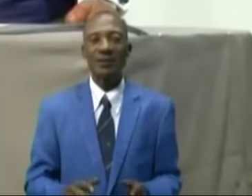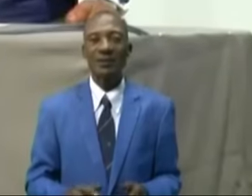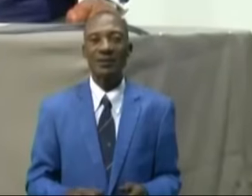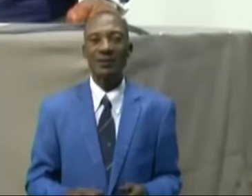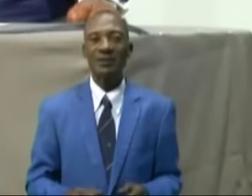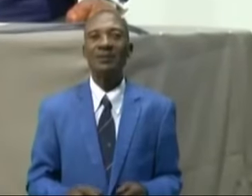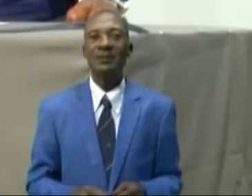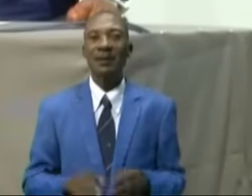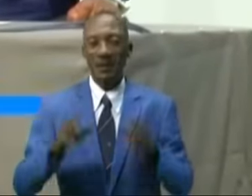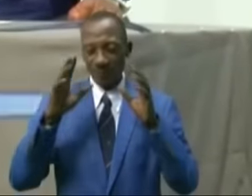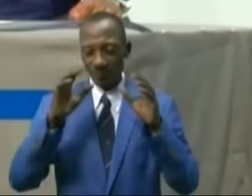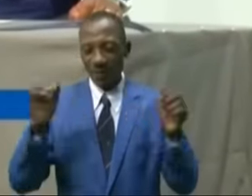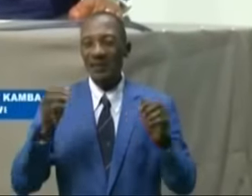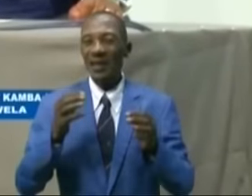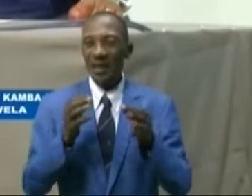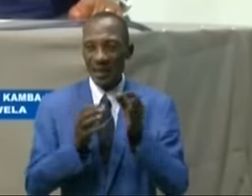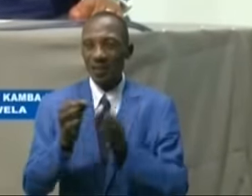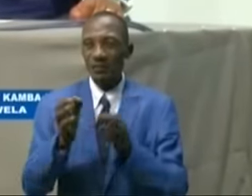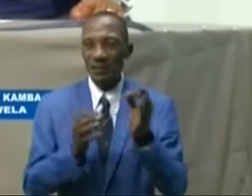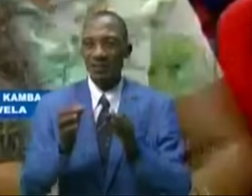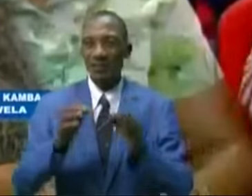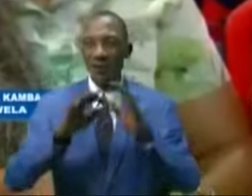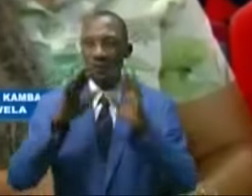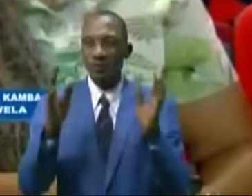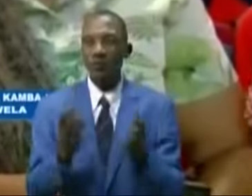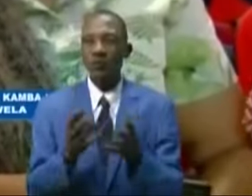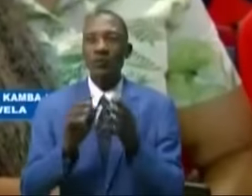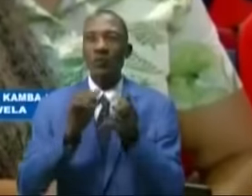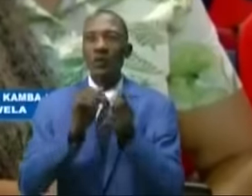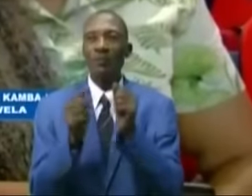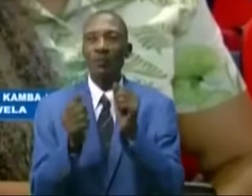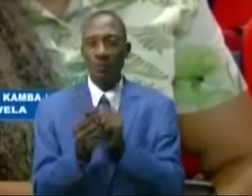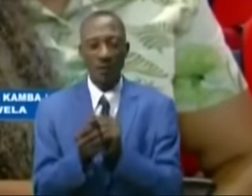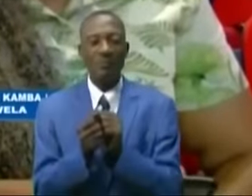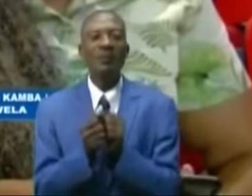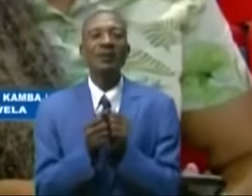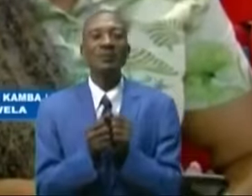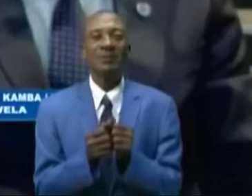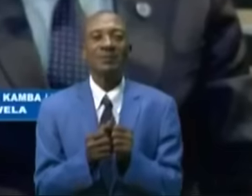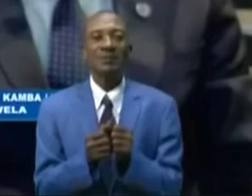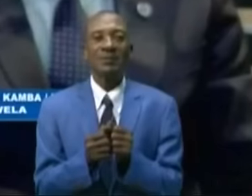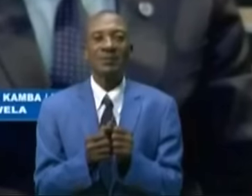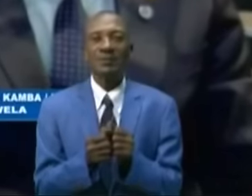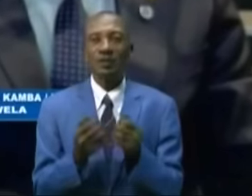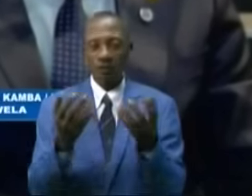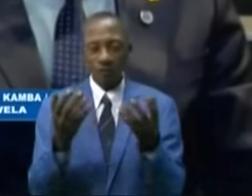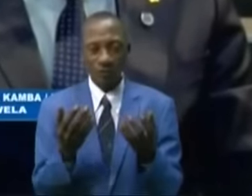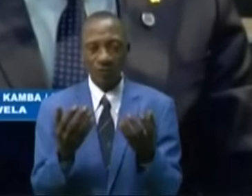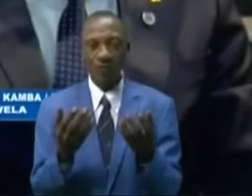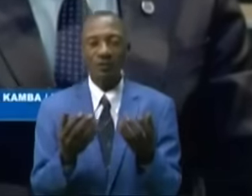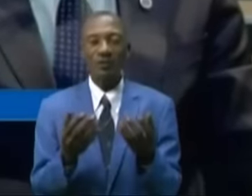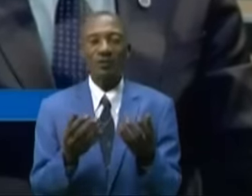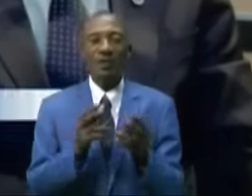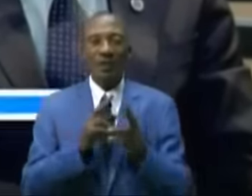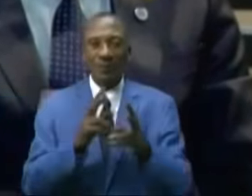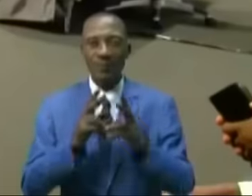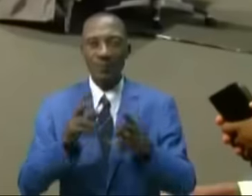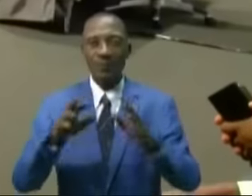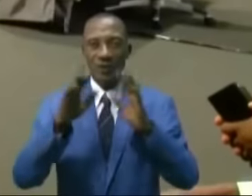le chef de l'État Félix-Antoine Tshisekedi Tshilombo a promis de mieux légiférer sur ces deux